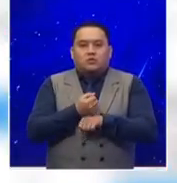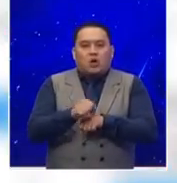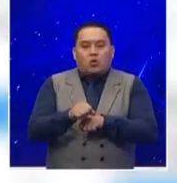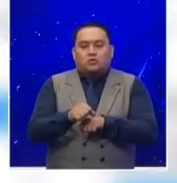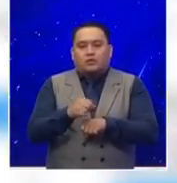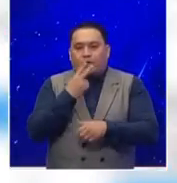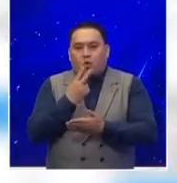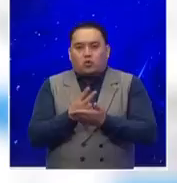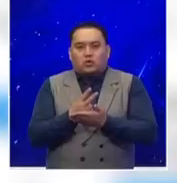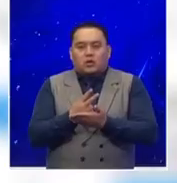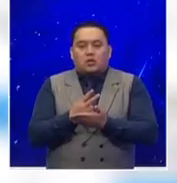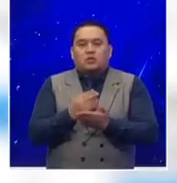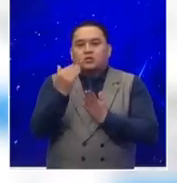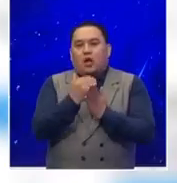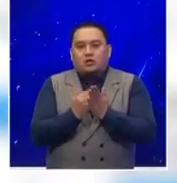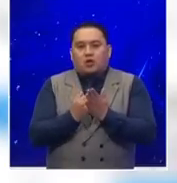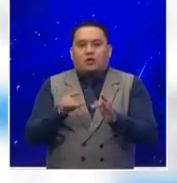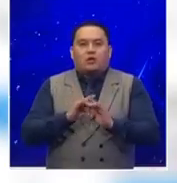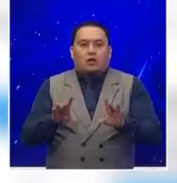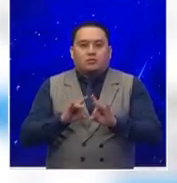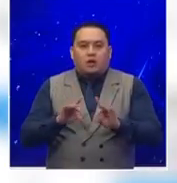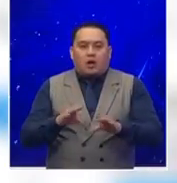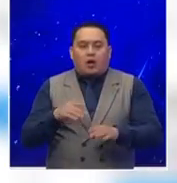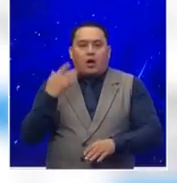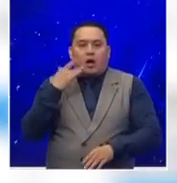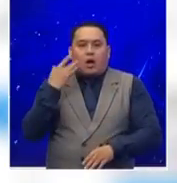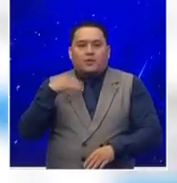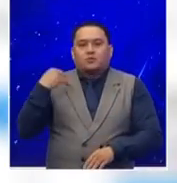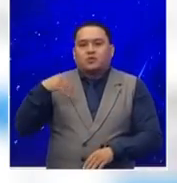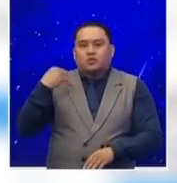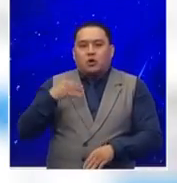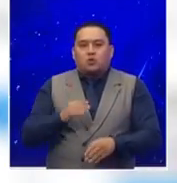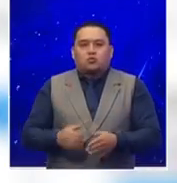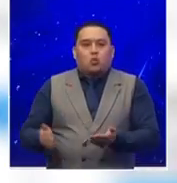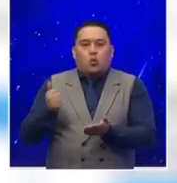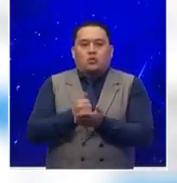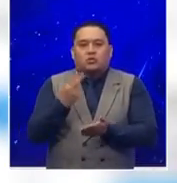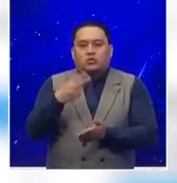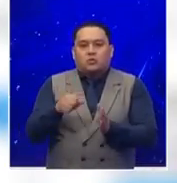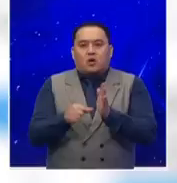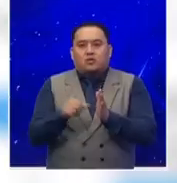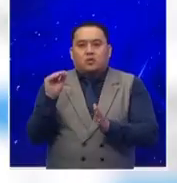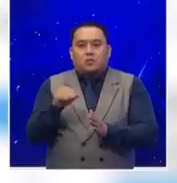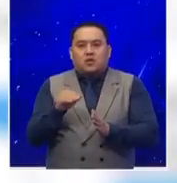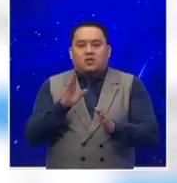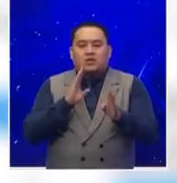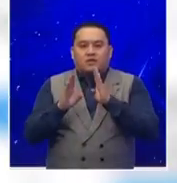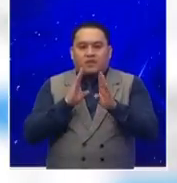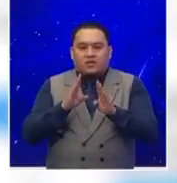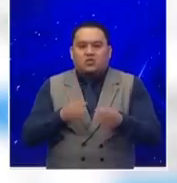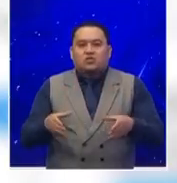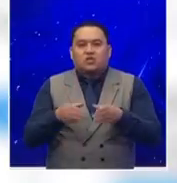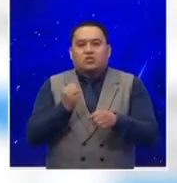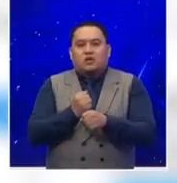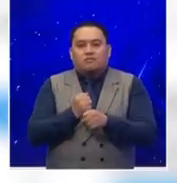итермелейді дейді олар. Нақты статистикаға тоқтала кетейік. АКШ басшысы президенті қызметке тұрғалы 26 мыңнан аса твит жасаған. Твиттер